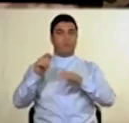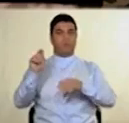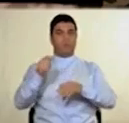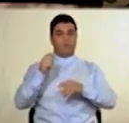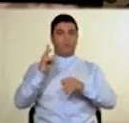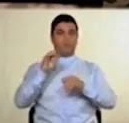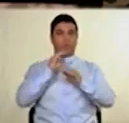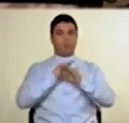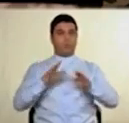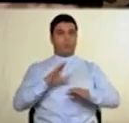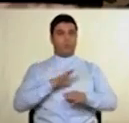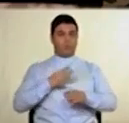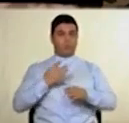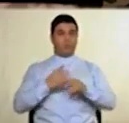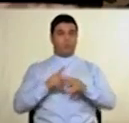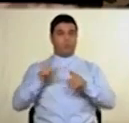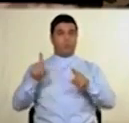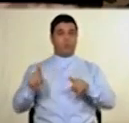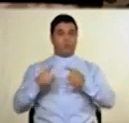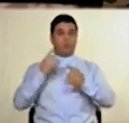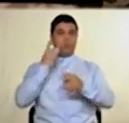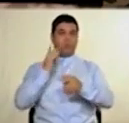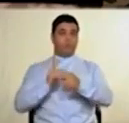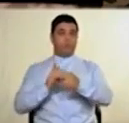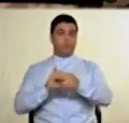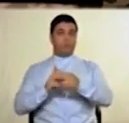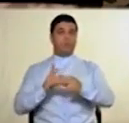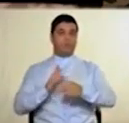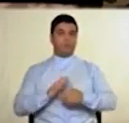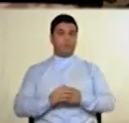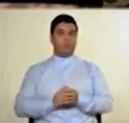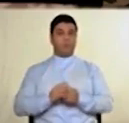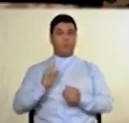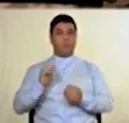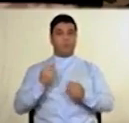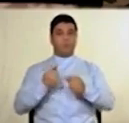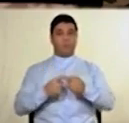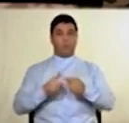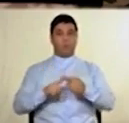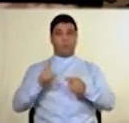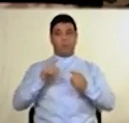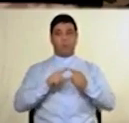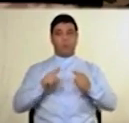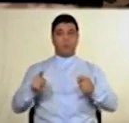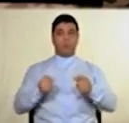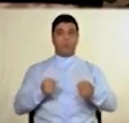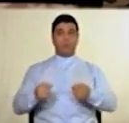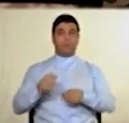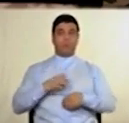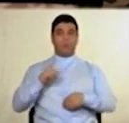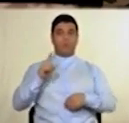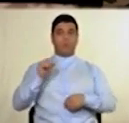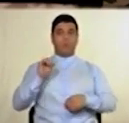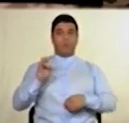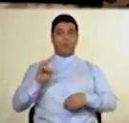notinchlik va ularning rivojlanishiga to'sqinlik qilib turgan edi. Va ana shu davrda hukmronlik qilgan Xan